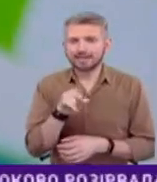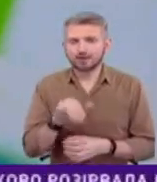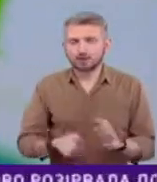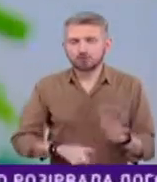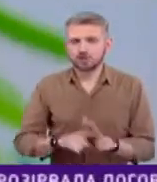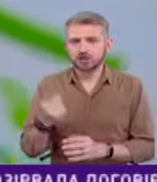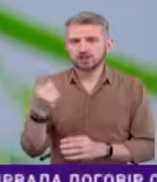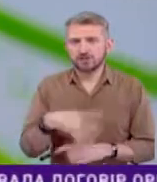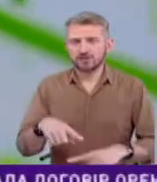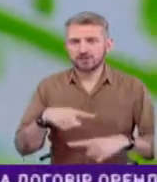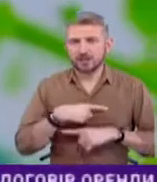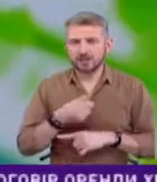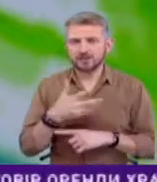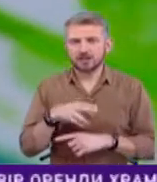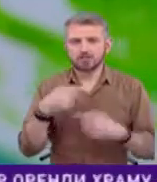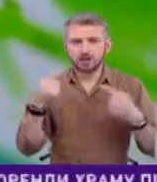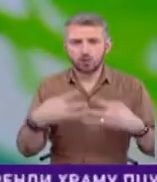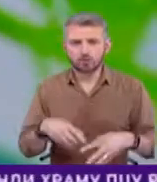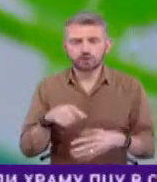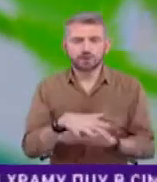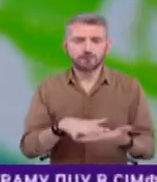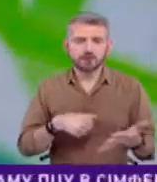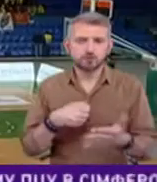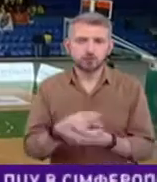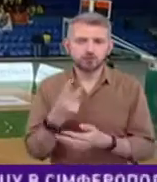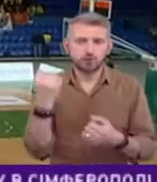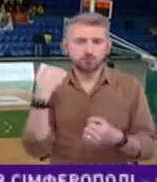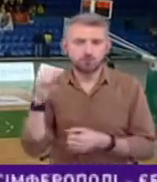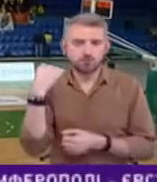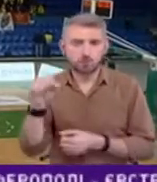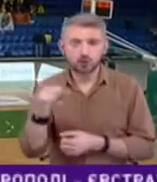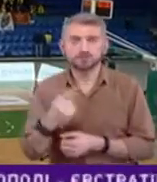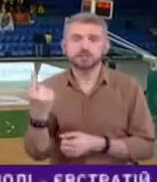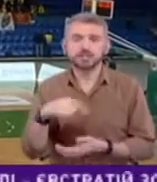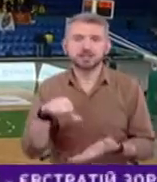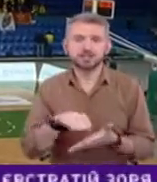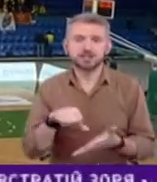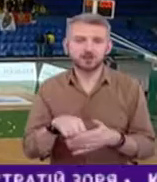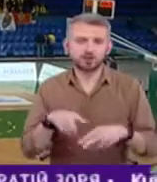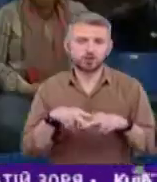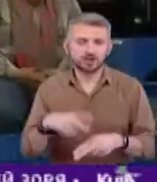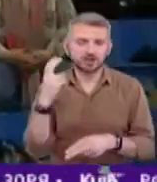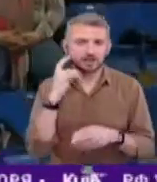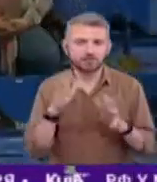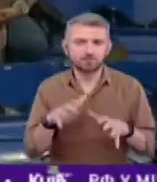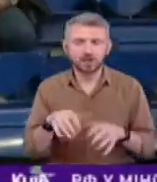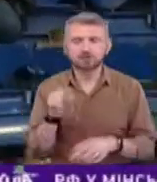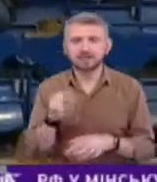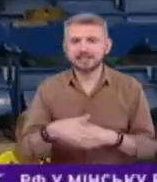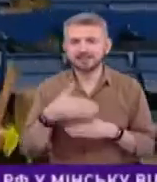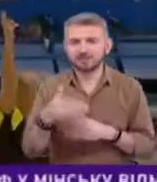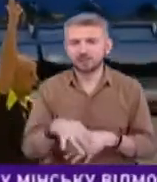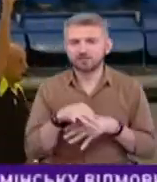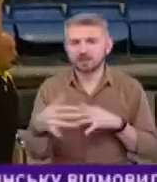розпочалася чвертьфінальна серія плей-офф. Вона триває до двох перемог. Єдиний представник столиці – «Київбаскет» на цій стадії